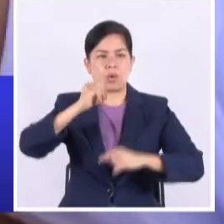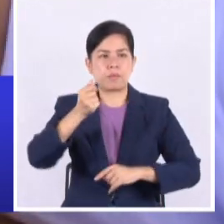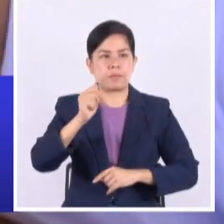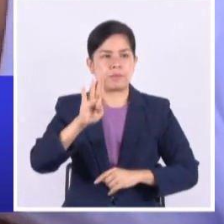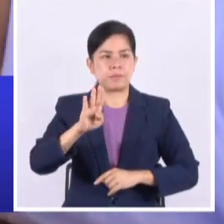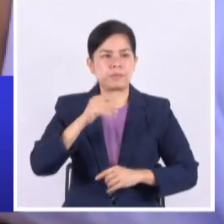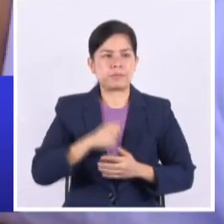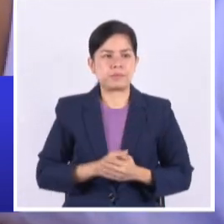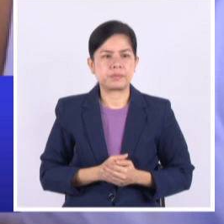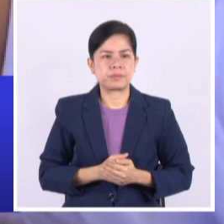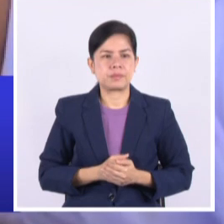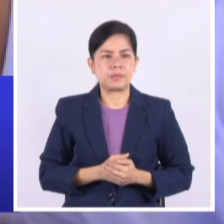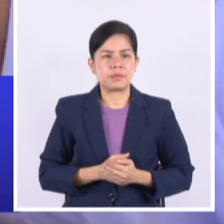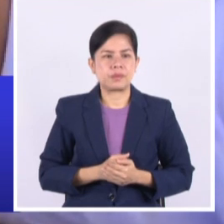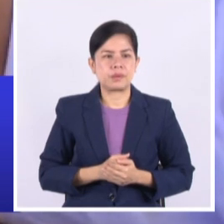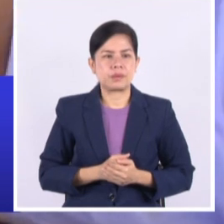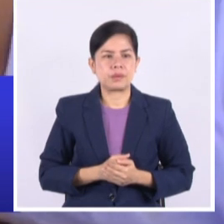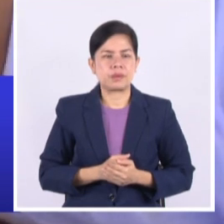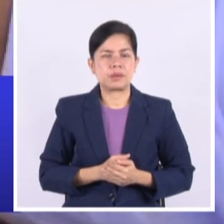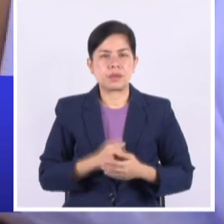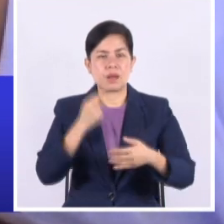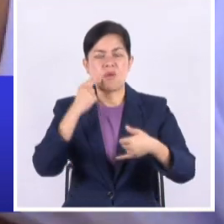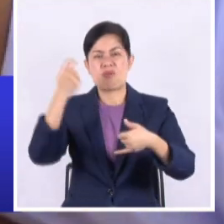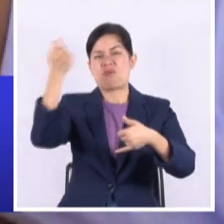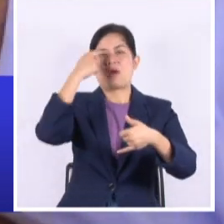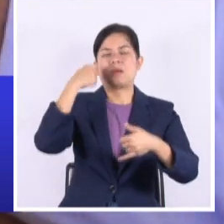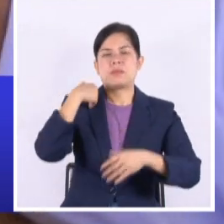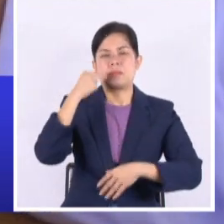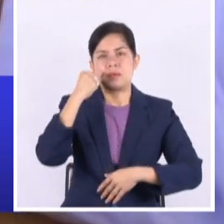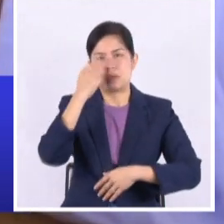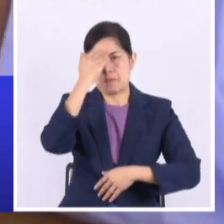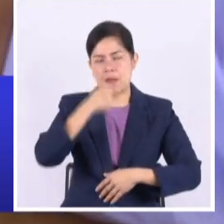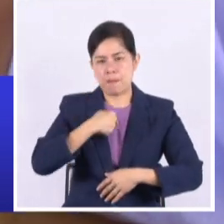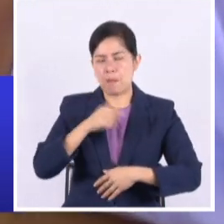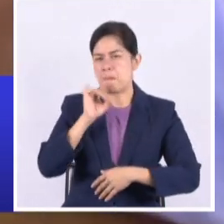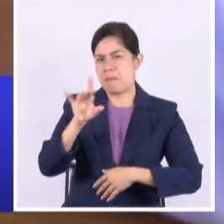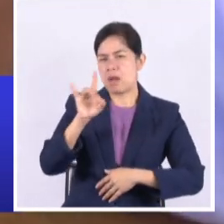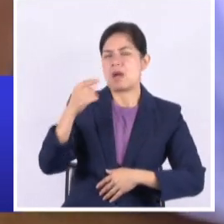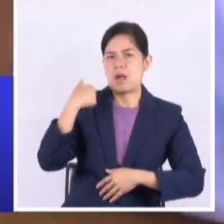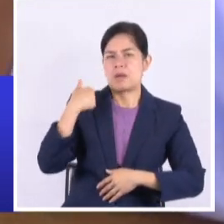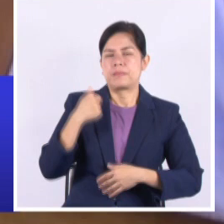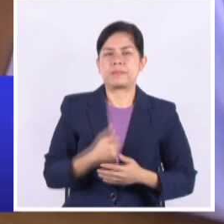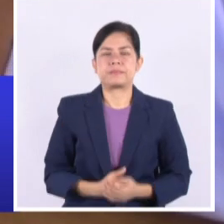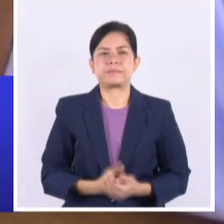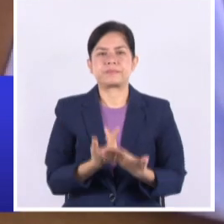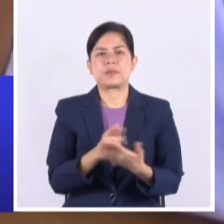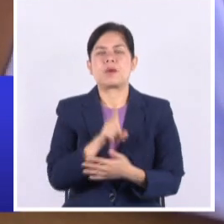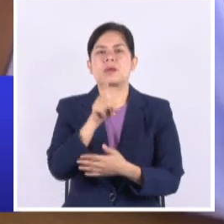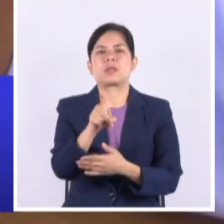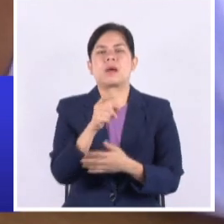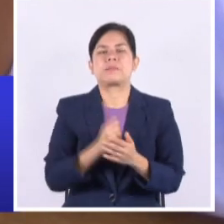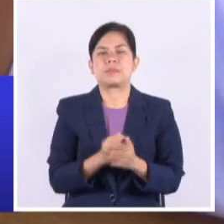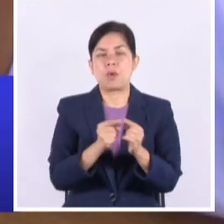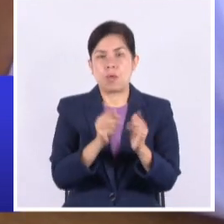แบบโอ้ละหน้าไปโดนอะไรมาแบบก็โดนจอบเขาอะฟาดนะเพราะผมเนี่ยไปทำร้ายเขาอย่างนี้นะคะคุณผู้ชมคะจากการสอบถามคนที่ดูแลหอ